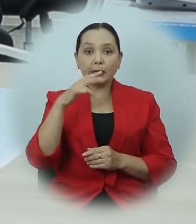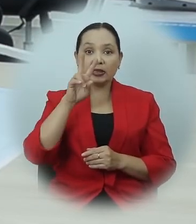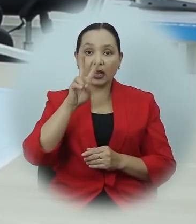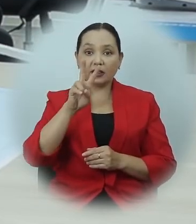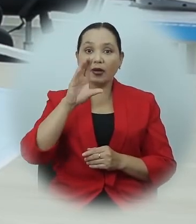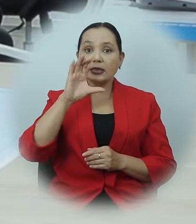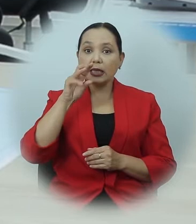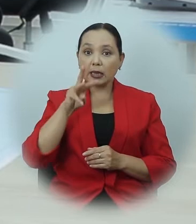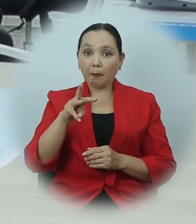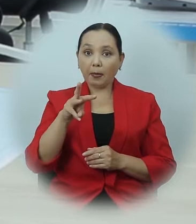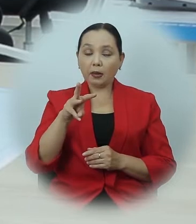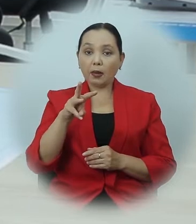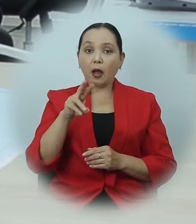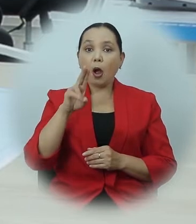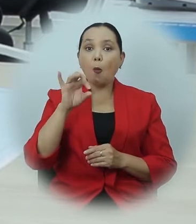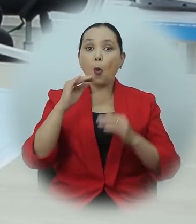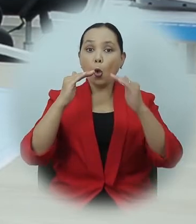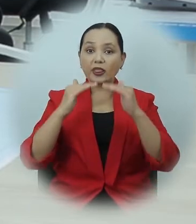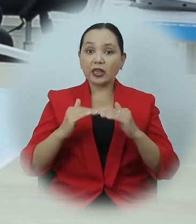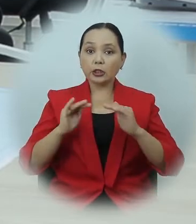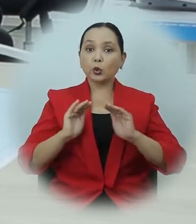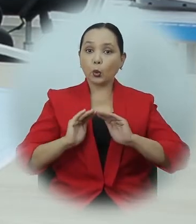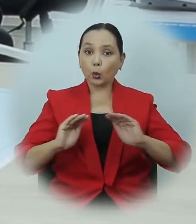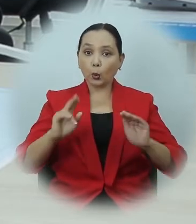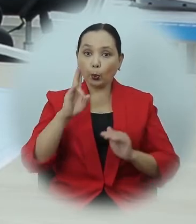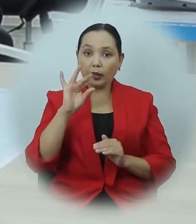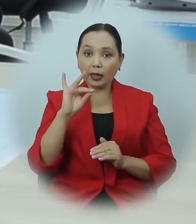52 сантиметра по низу юбки.